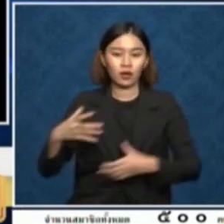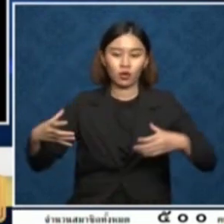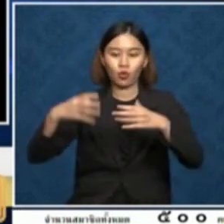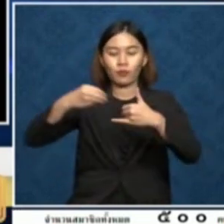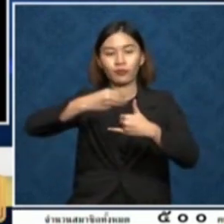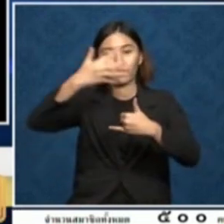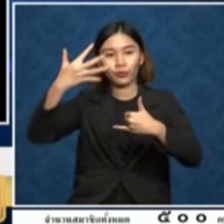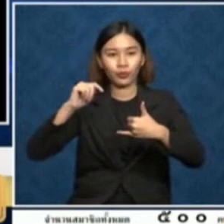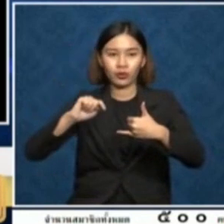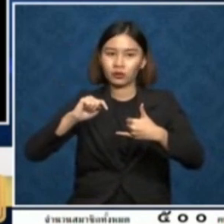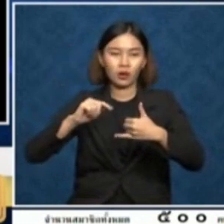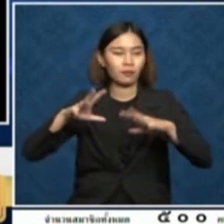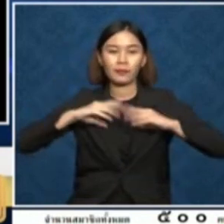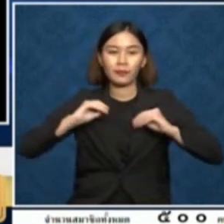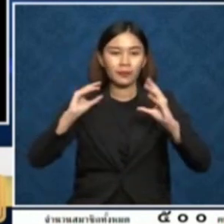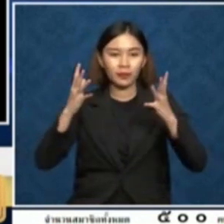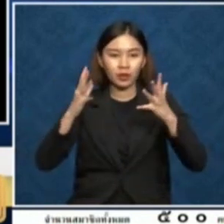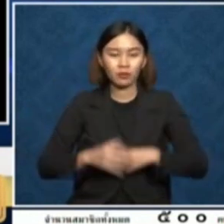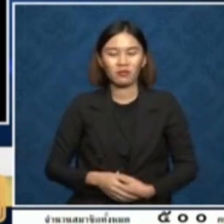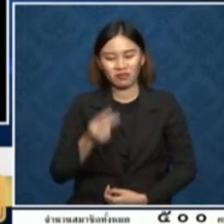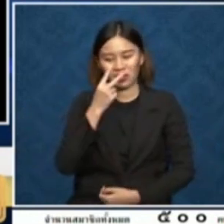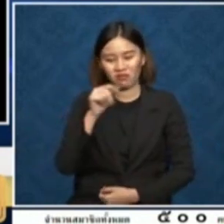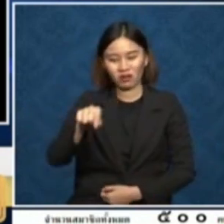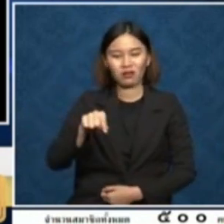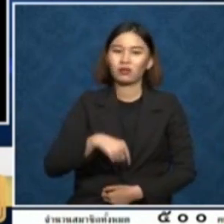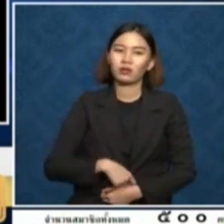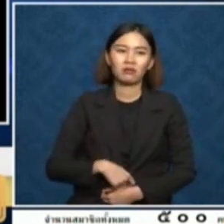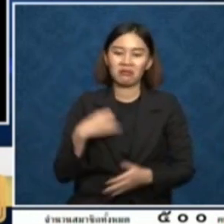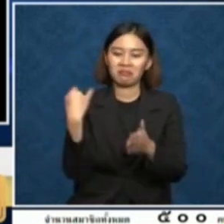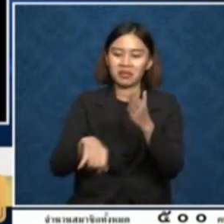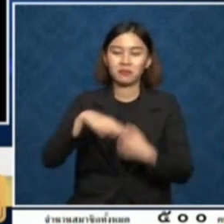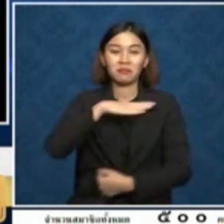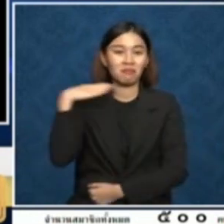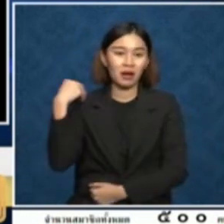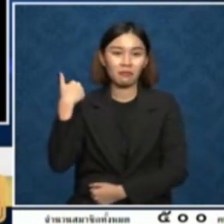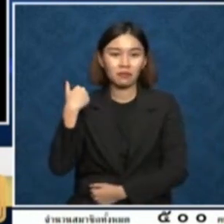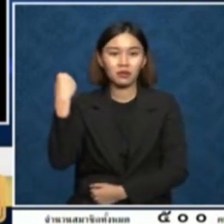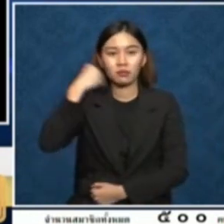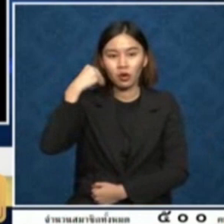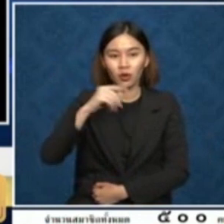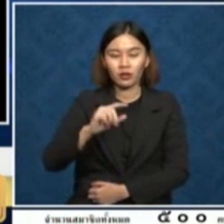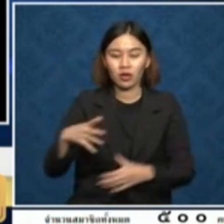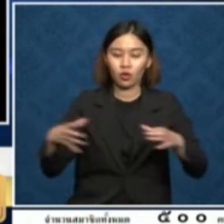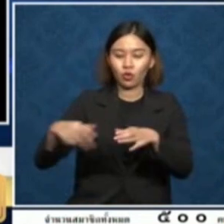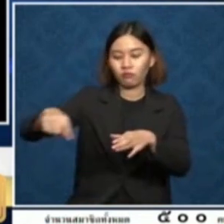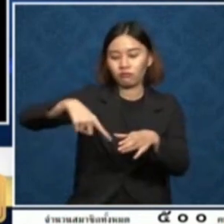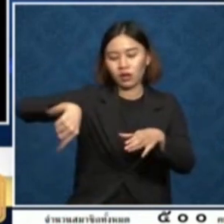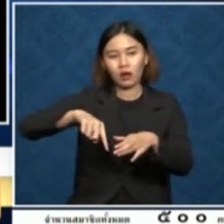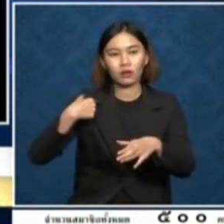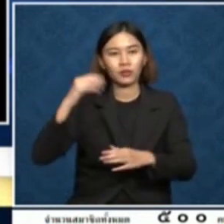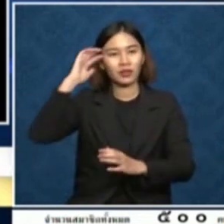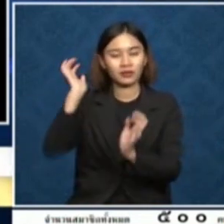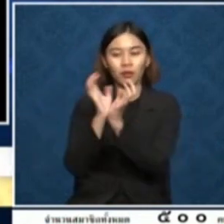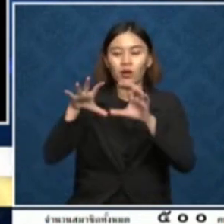มือนเด็กผู้หญิงค่ะทำให้เธอหนีออกจากบ้านมานะคะแล้วก็ได้มาพบกับมาชาในปี1963ที่นิวยอร์ก